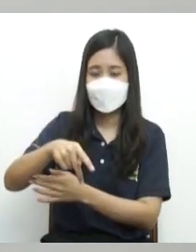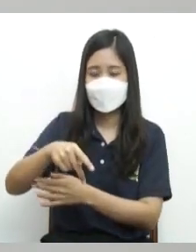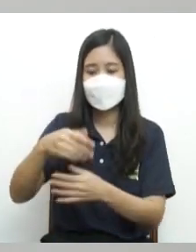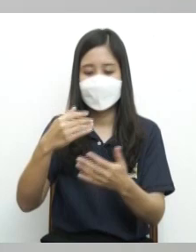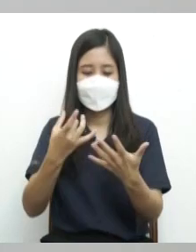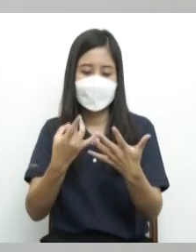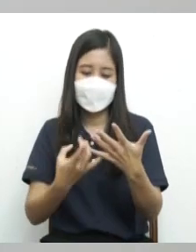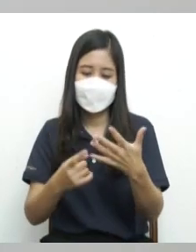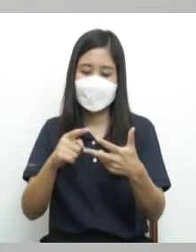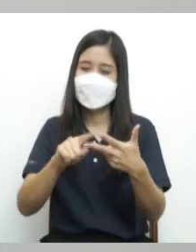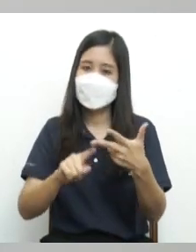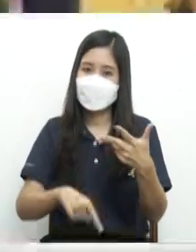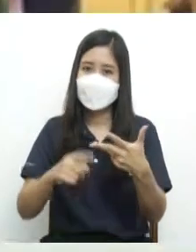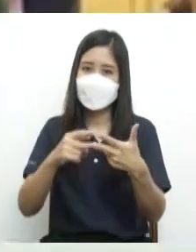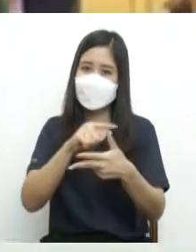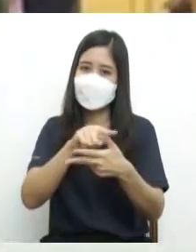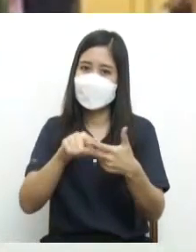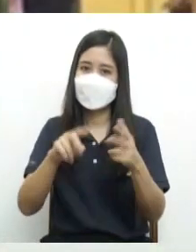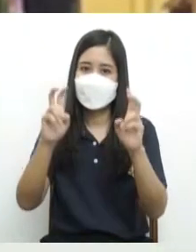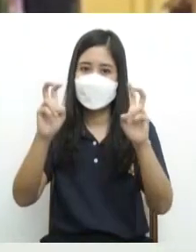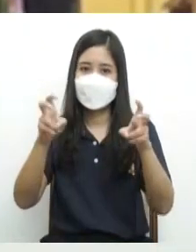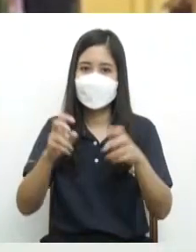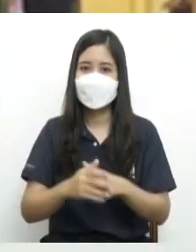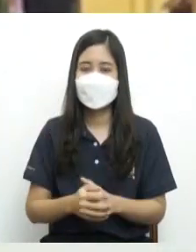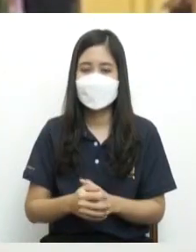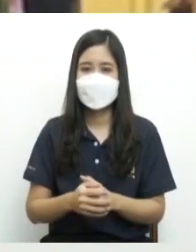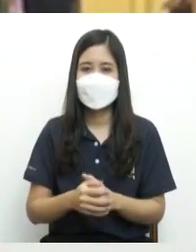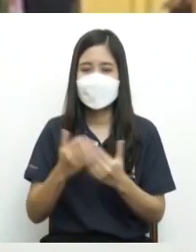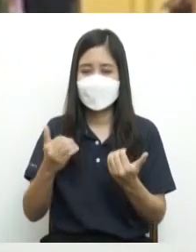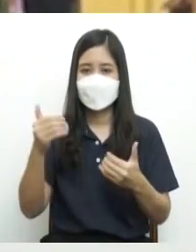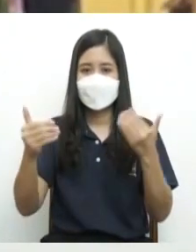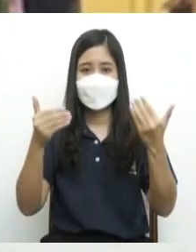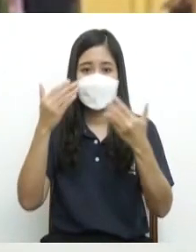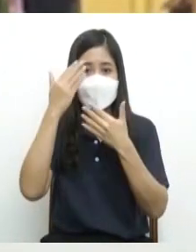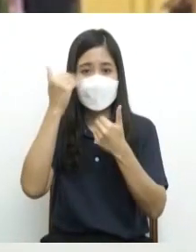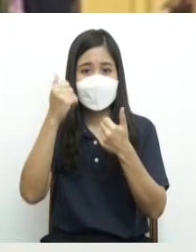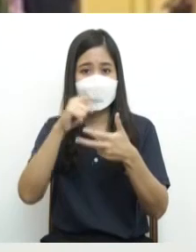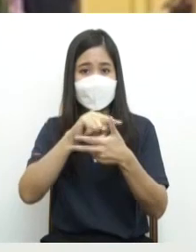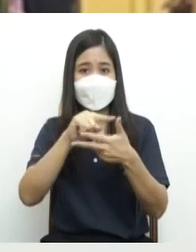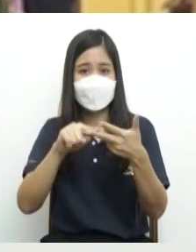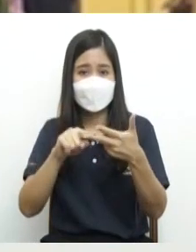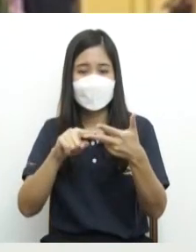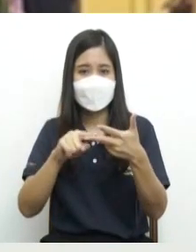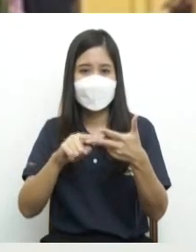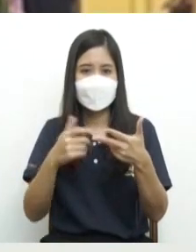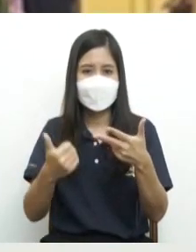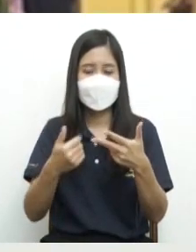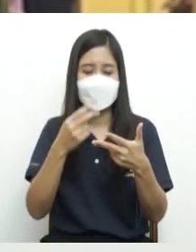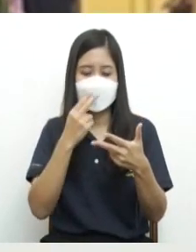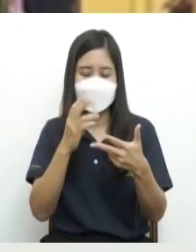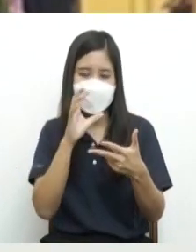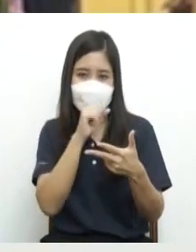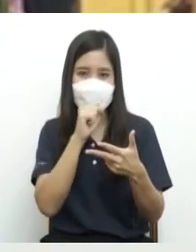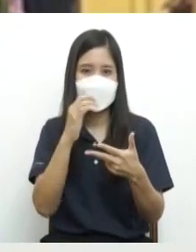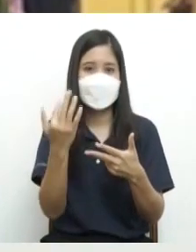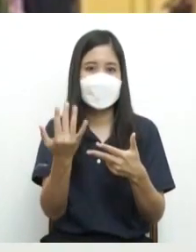คะก็จะเป็น3เรื่องด้วยกันค่ะ ค่ะถือได้ว่าเป็นกิจกรรมที่น่าสนใจสำหรับกิจกรรมที่3นะคะโดยท่านเลขาบอกว่าต้องอุบไว้ก่อนแสดงว่าจะ